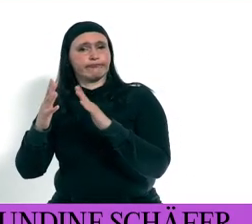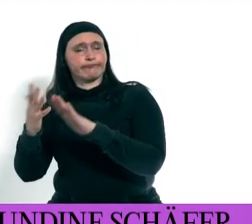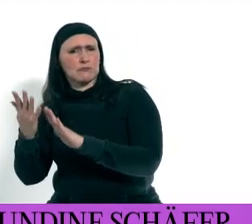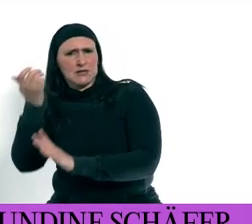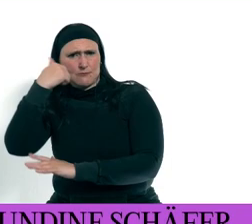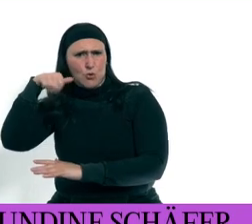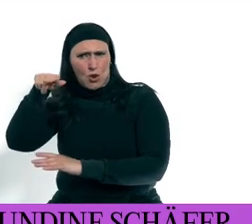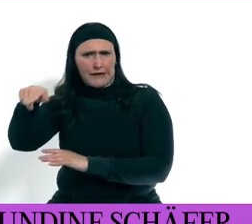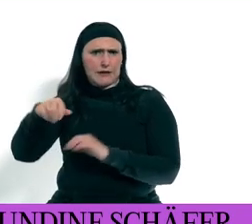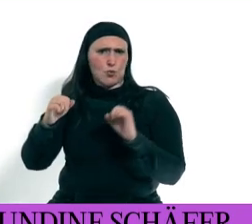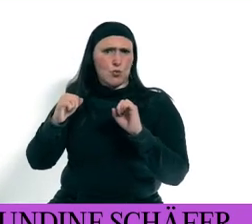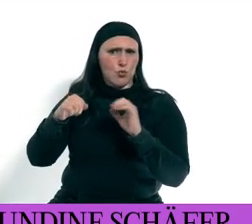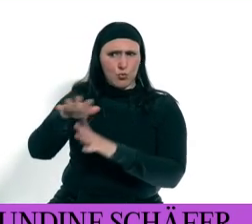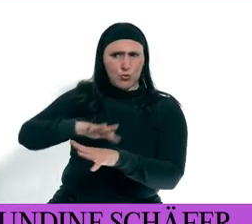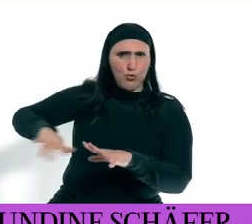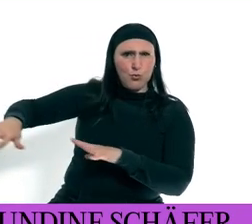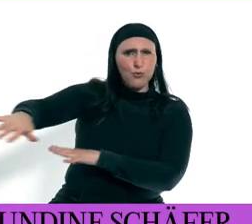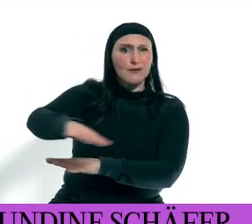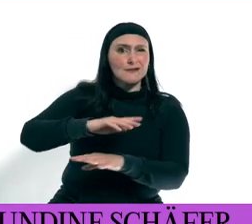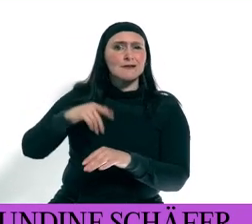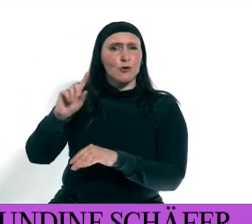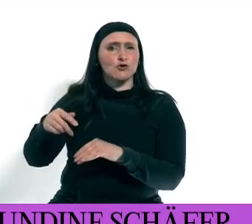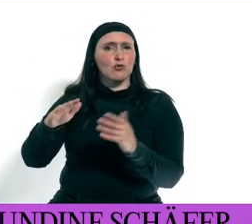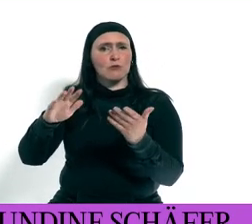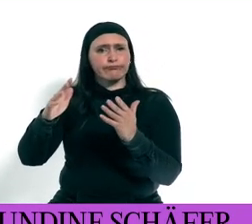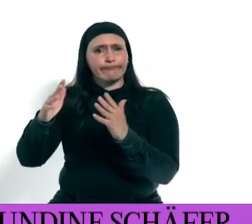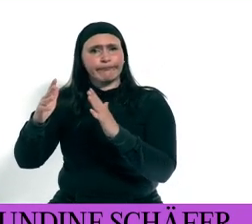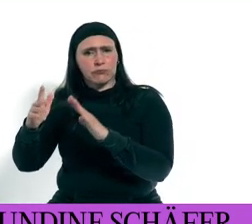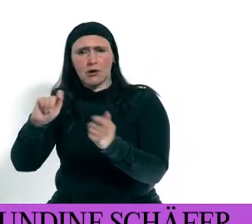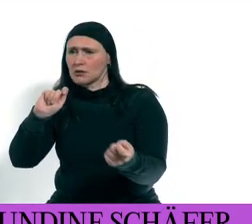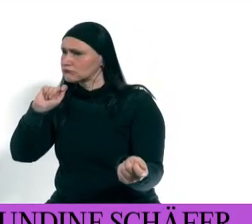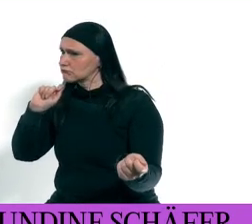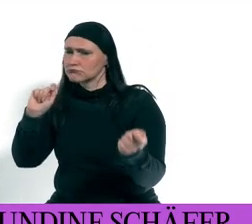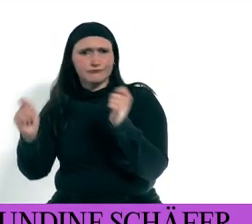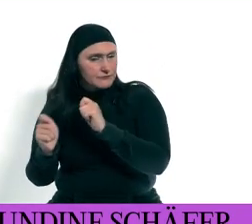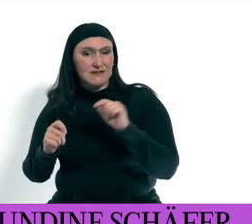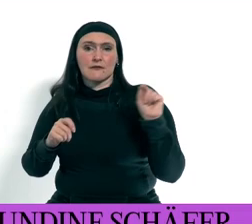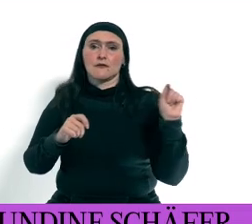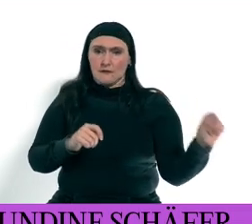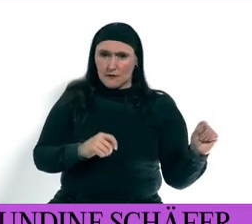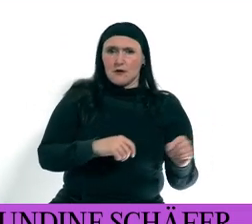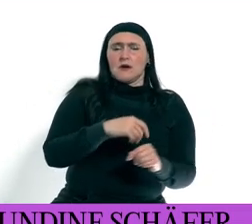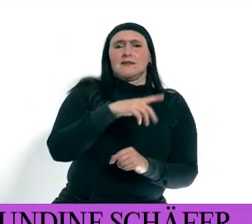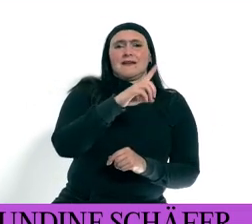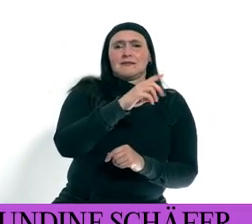ihr initiativ seid? Ich meine, die Situation in Berlin hat sich natürlich geändert, wie ja auch in